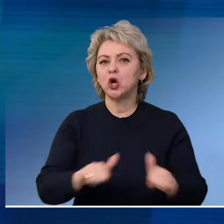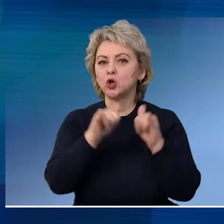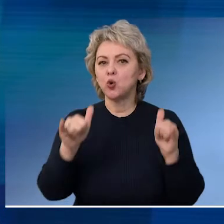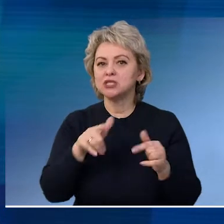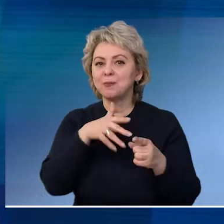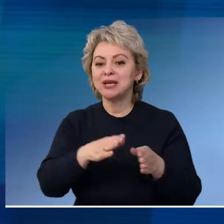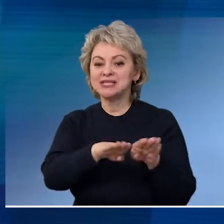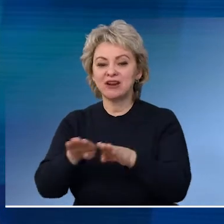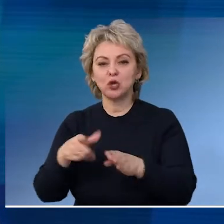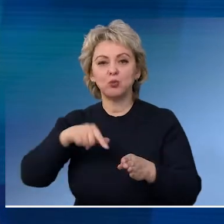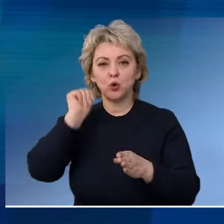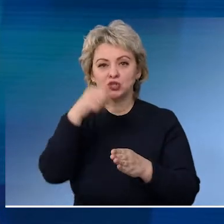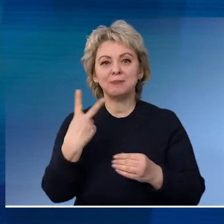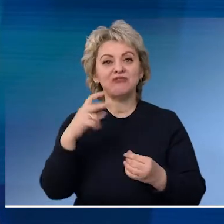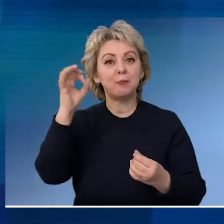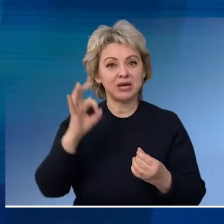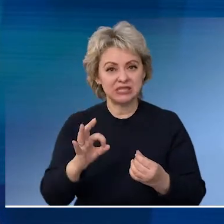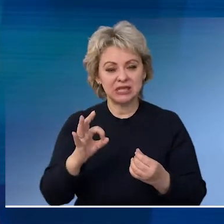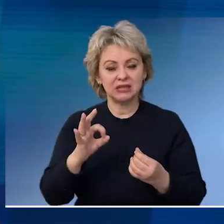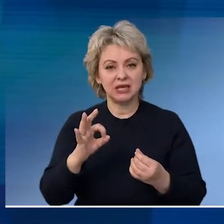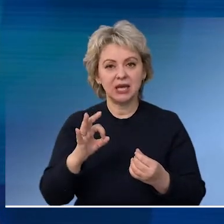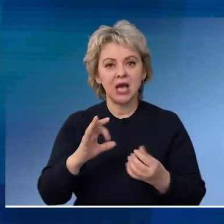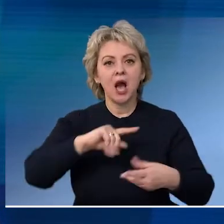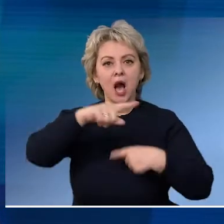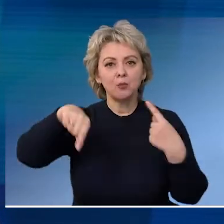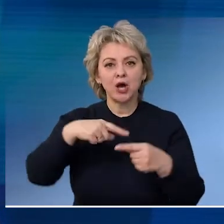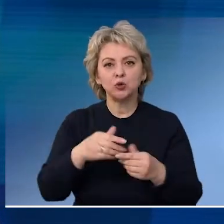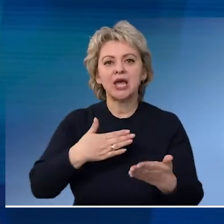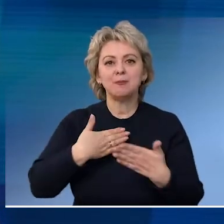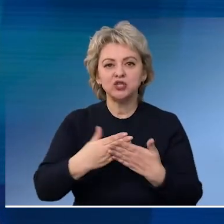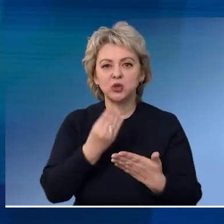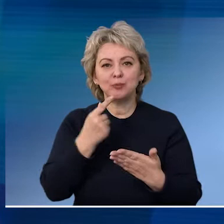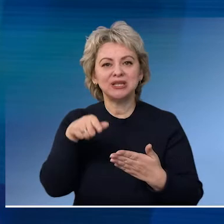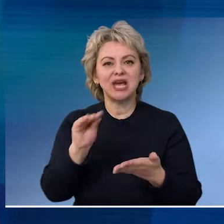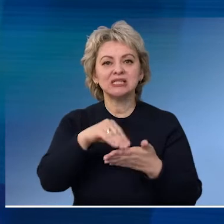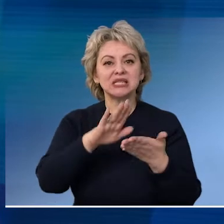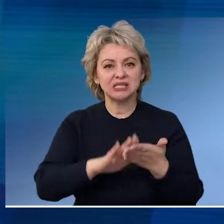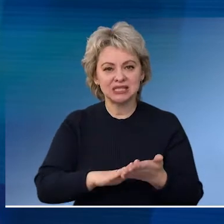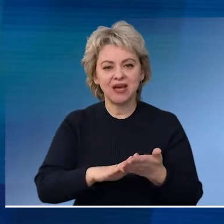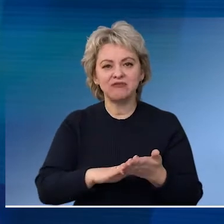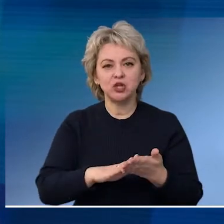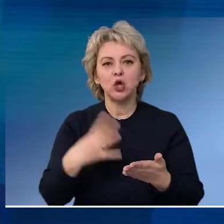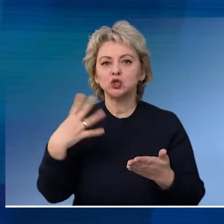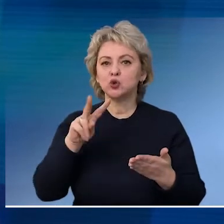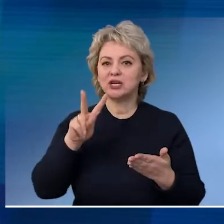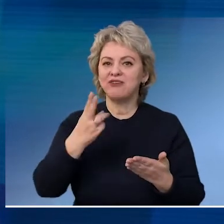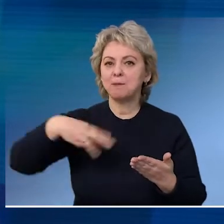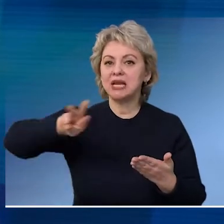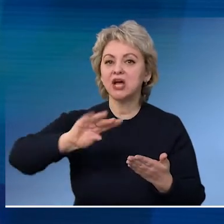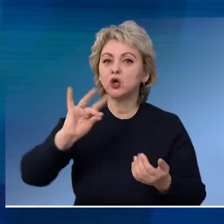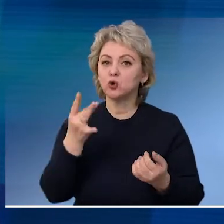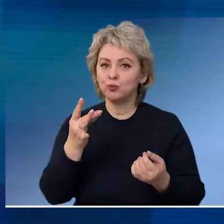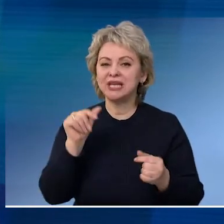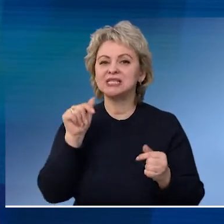Это рост по сравнению с прошлым годом почти на 2%. Оборот общественного питания у нас составил в абсолютном выражении 42